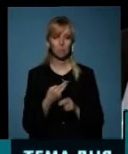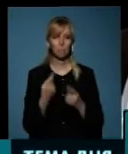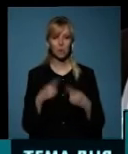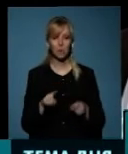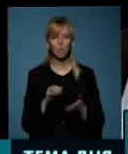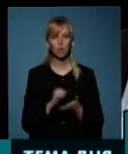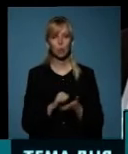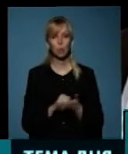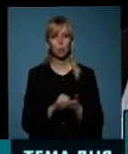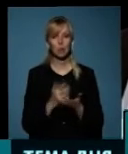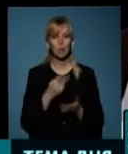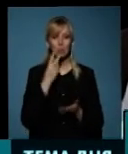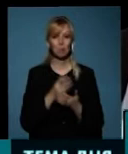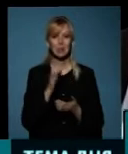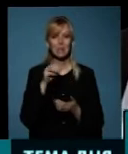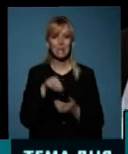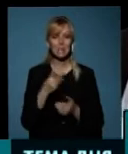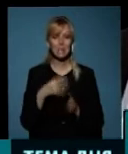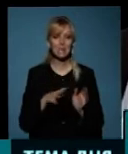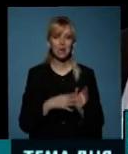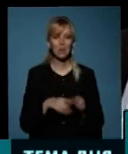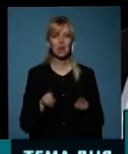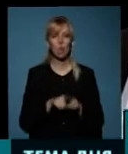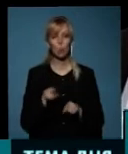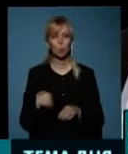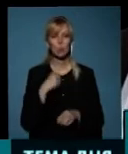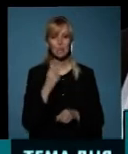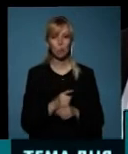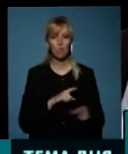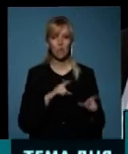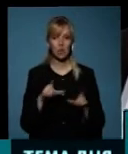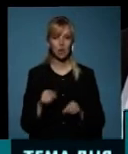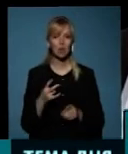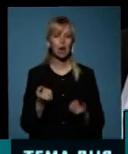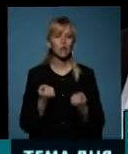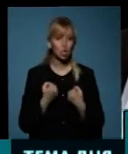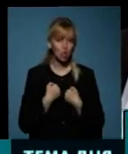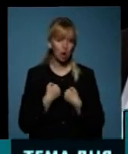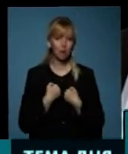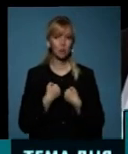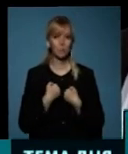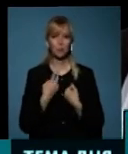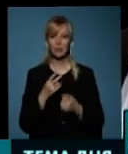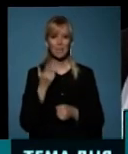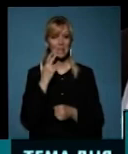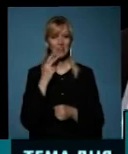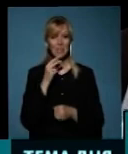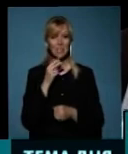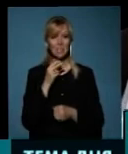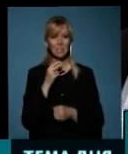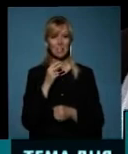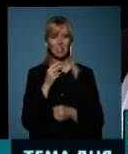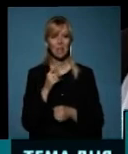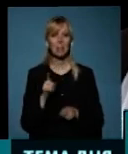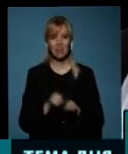інших документів, які передбачені статтею 39, також йому заборонено виїжджати. Але, на жаль, не завжди з вини, значить,